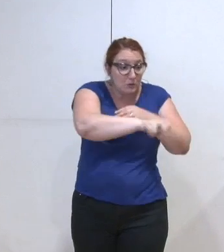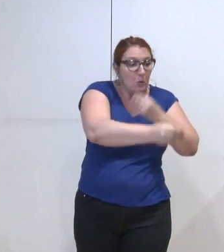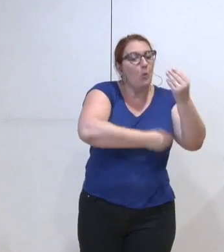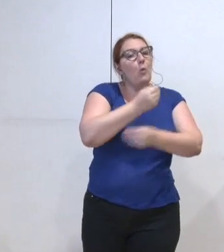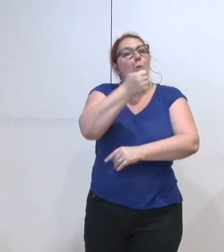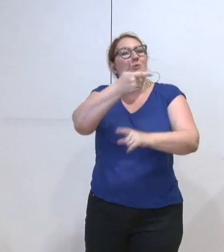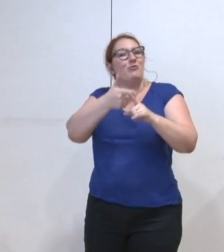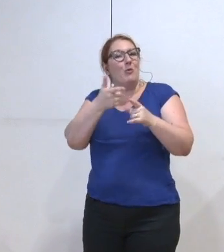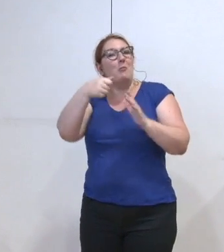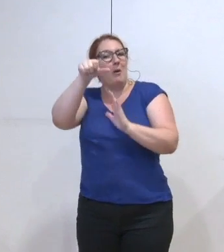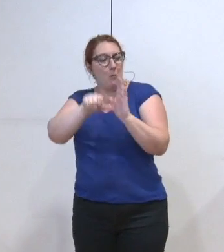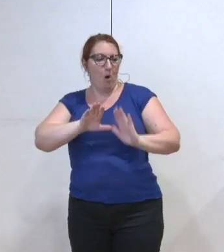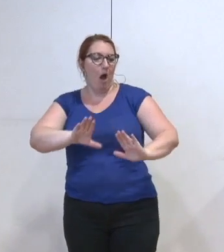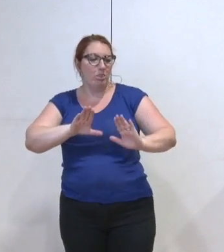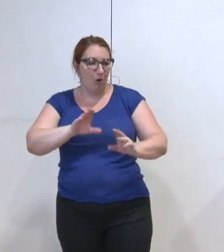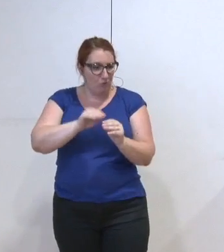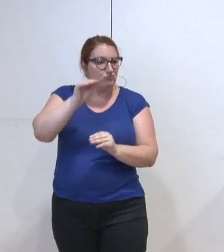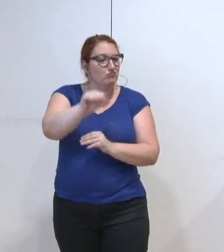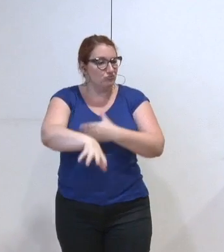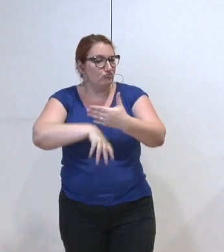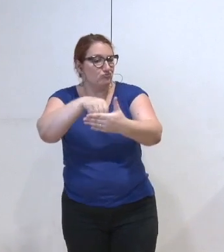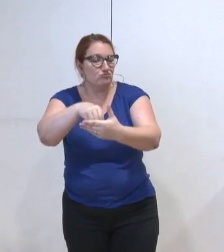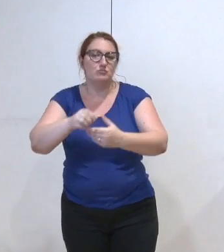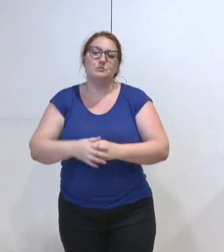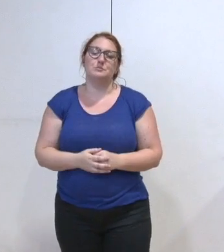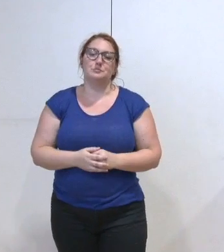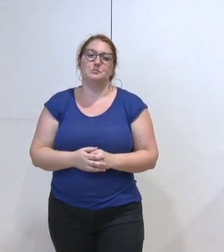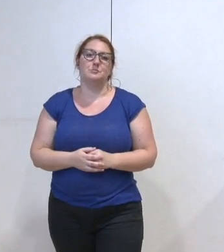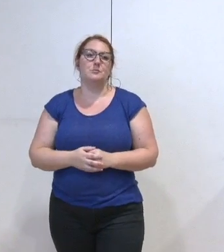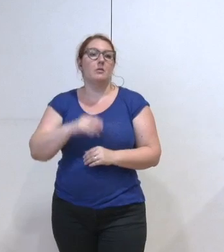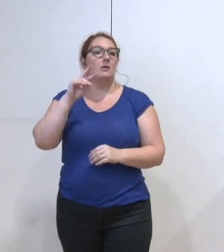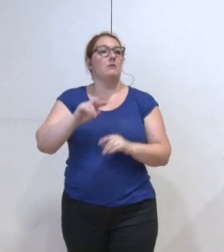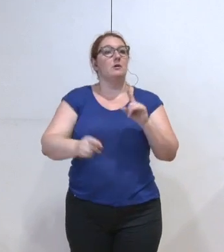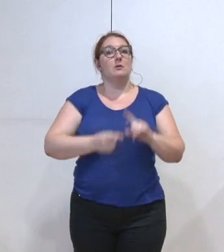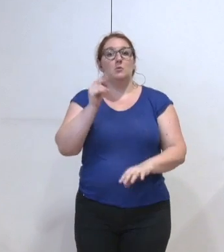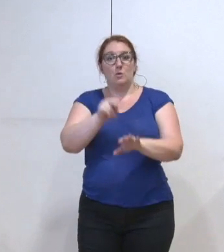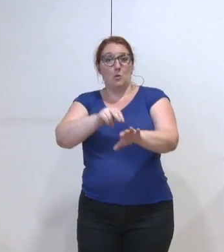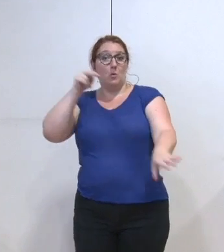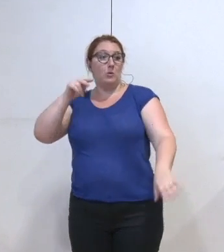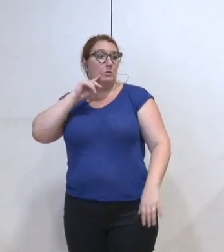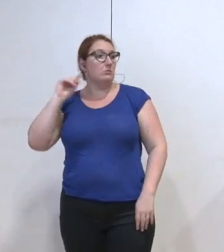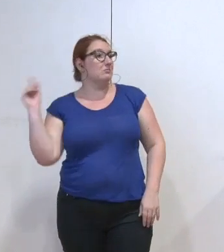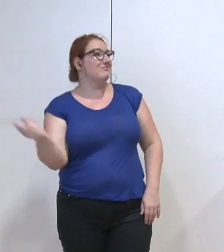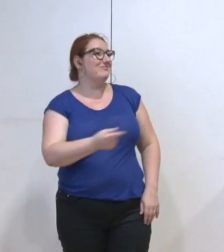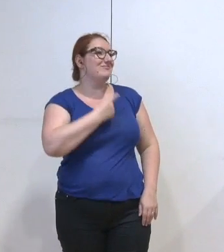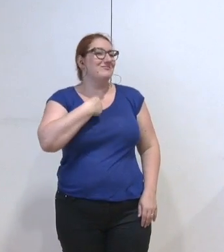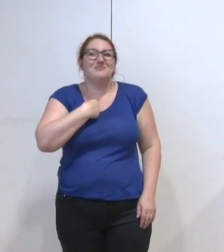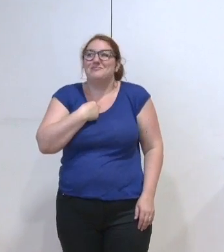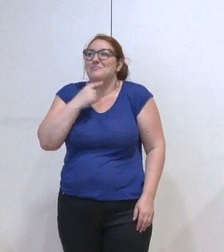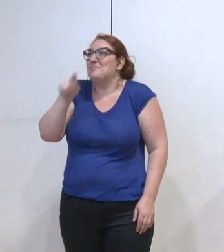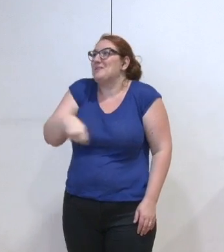prend un peu de recul puisque clairement je crois que tous qui que nous soyons nous trouvons jamais la ville assez